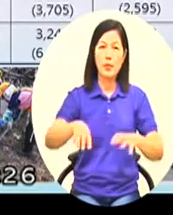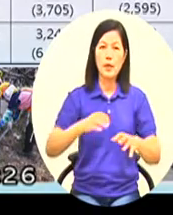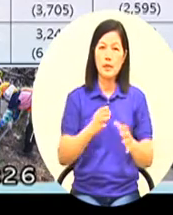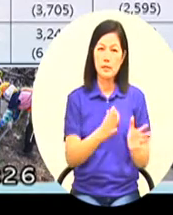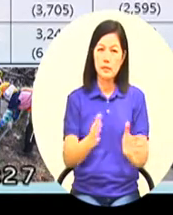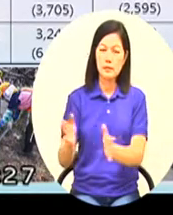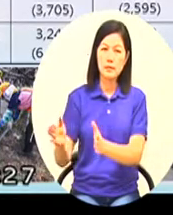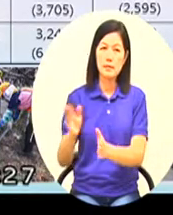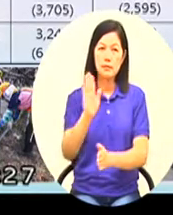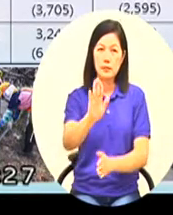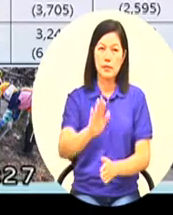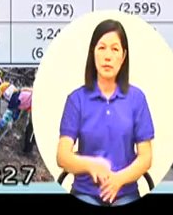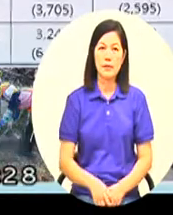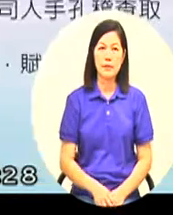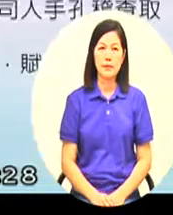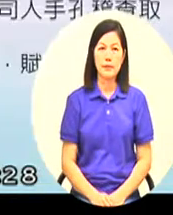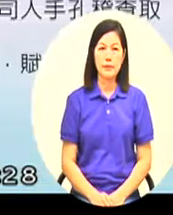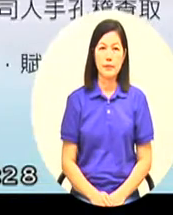热的防治。